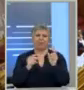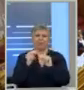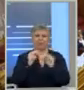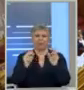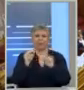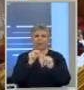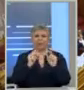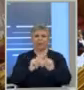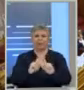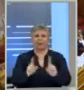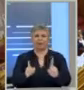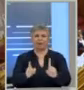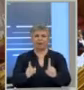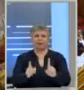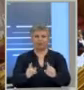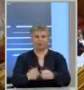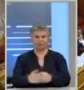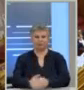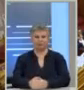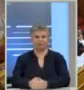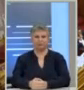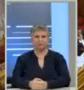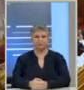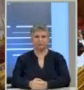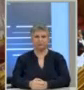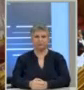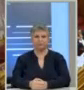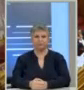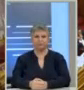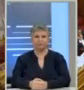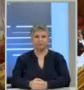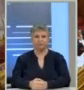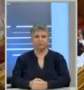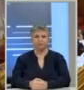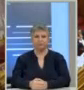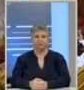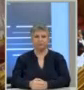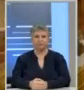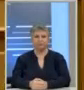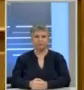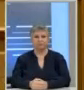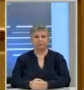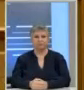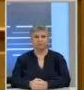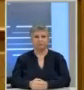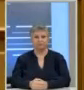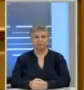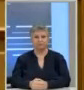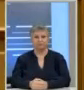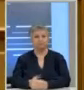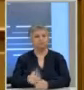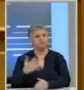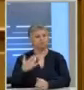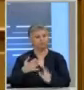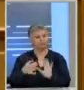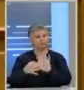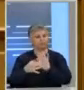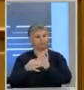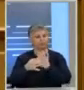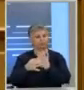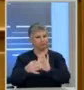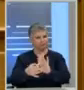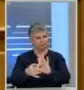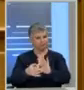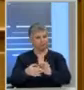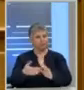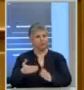ελάτε. Λοιπόν, εγώ θέλω να θυμίσω με τη σειρά μου, κύριε Τσίπρα,